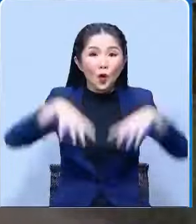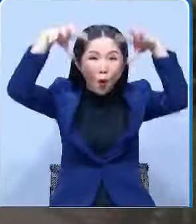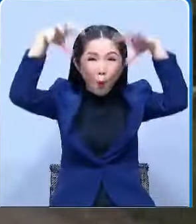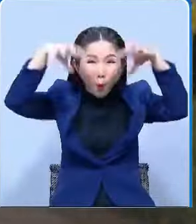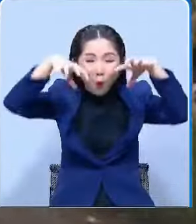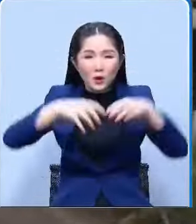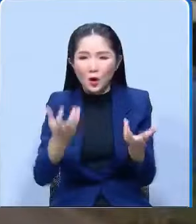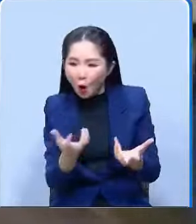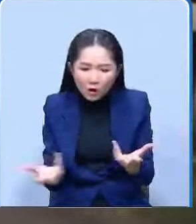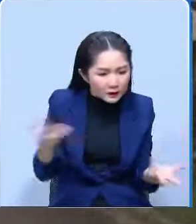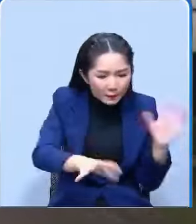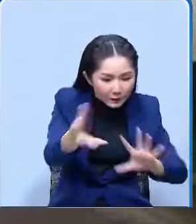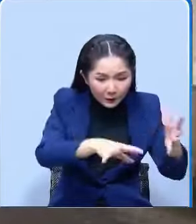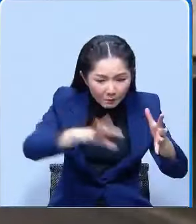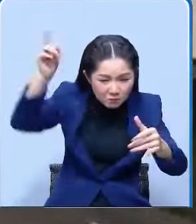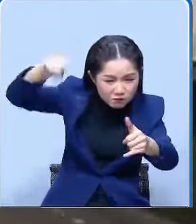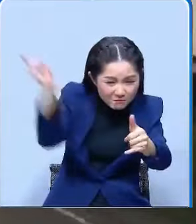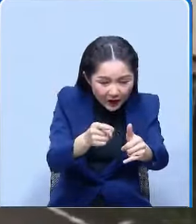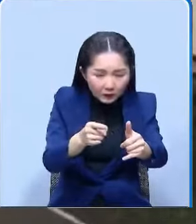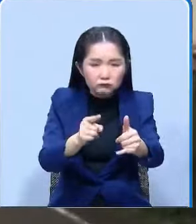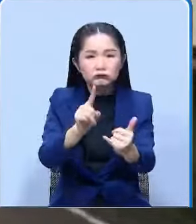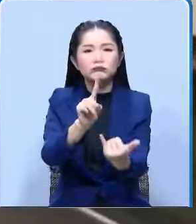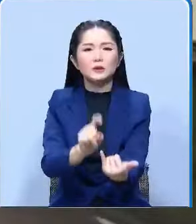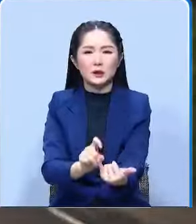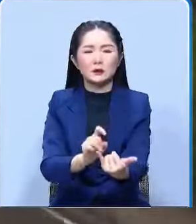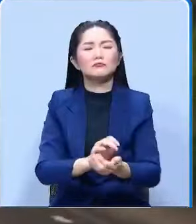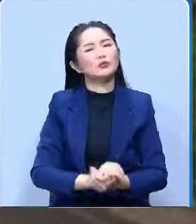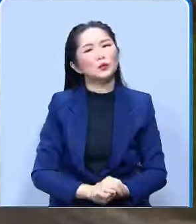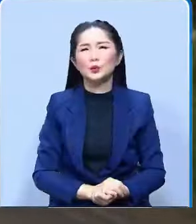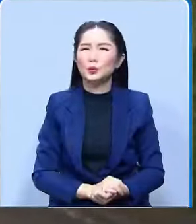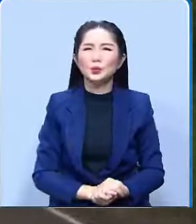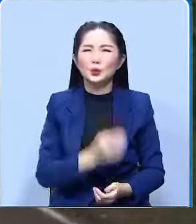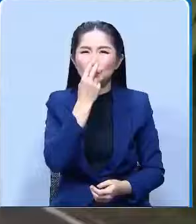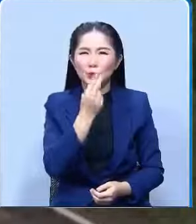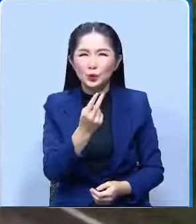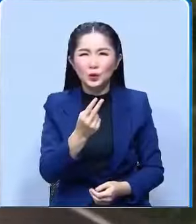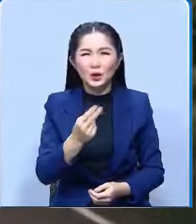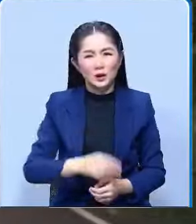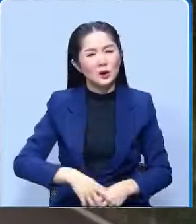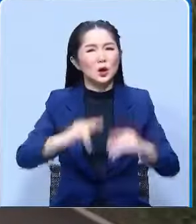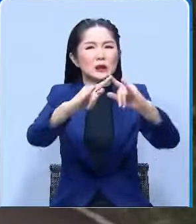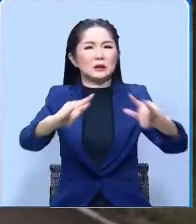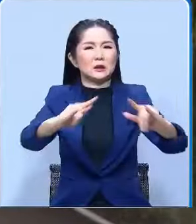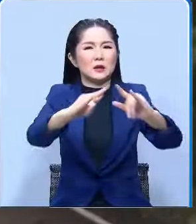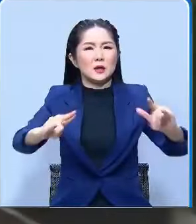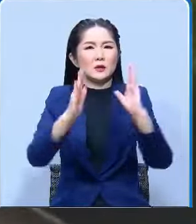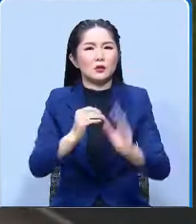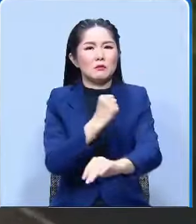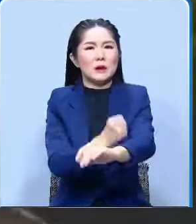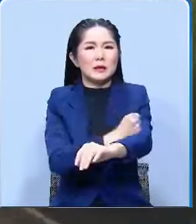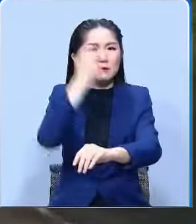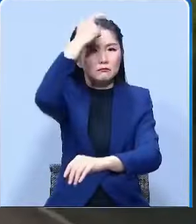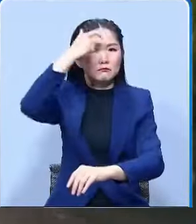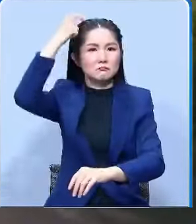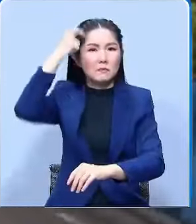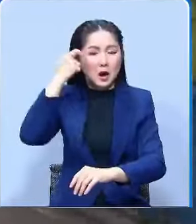ชีวิตเลยนะคะนี่เป็นภาพจากกล้องหน้ารถบันทึกภาพขณะเกิดฟ้าผ่าลงมาในแคมป์นี่ค่ะสายฟ้าฟาดลงมา